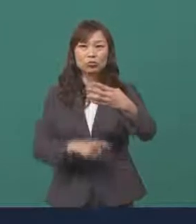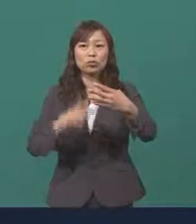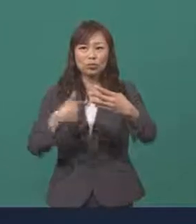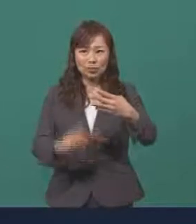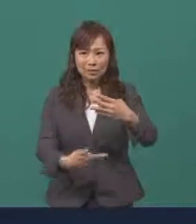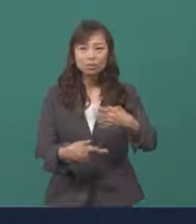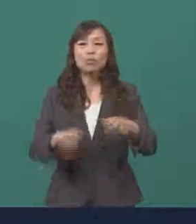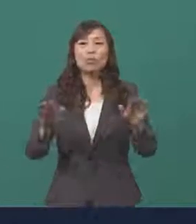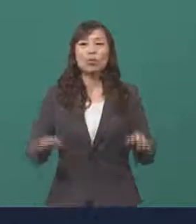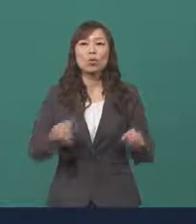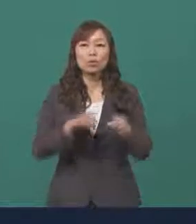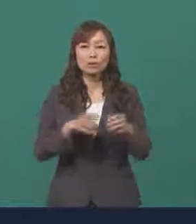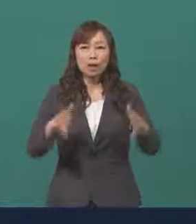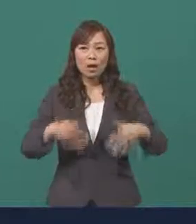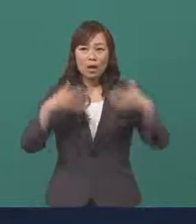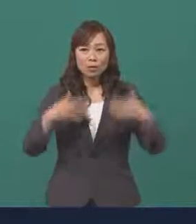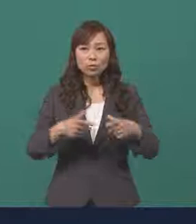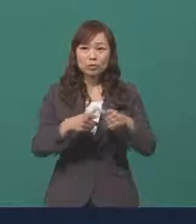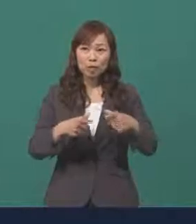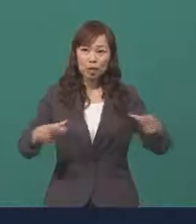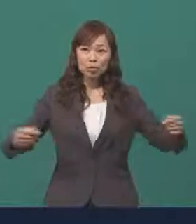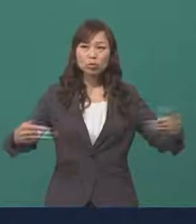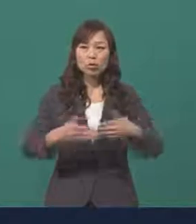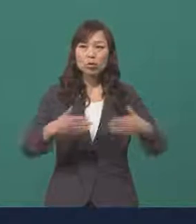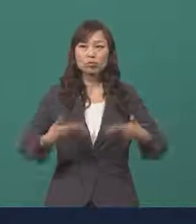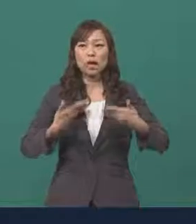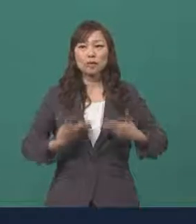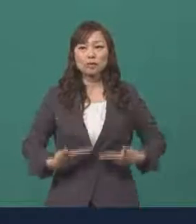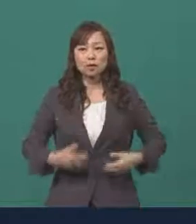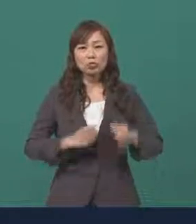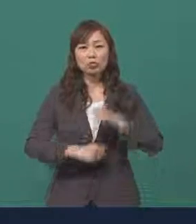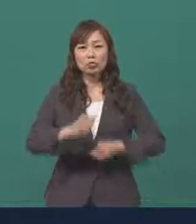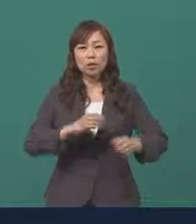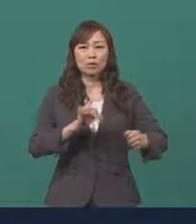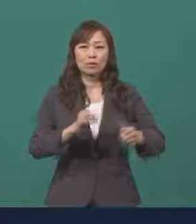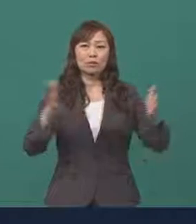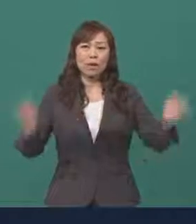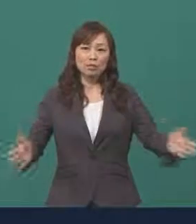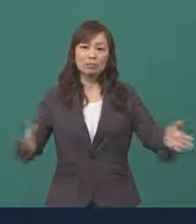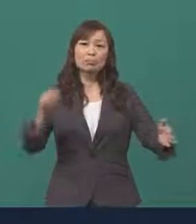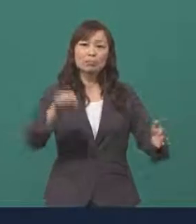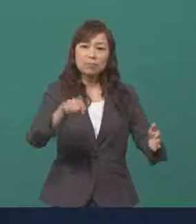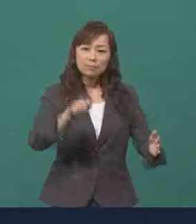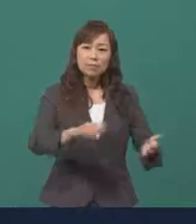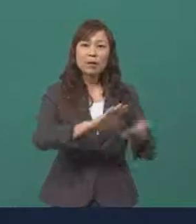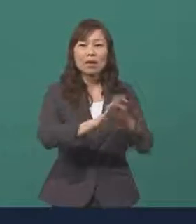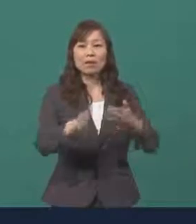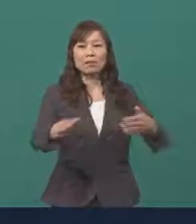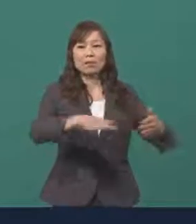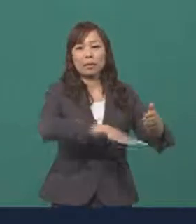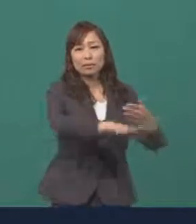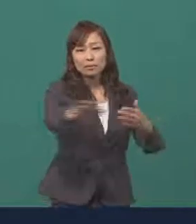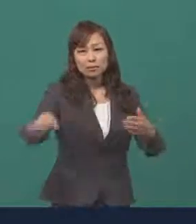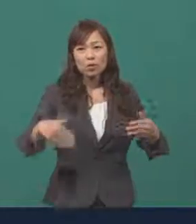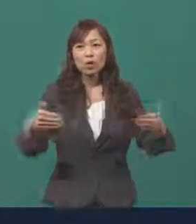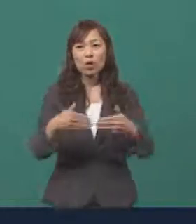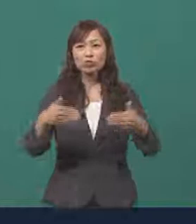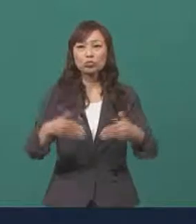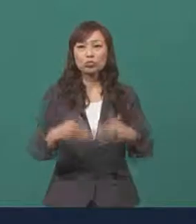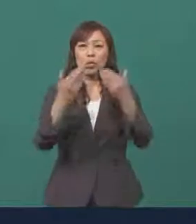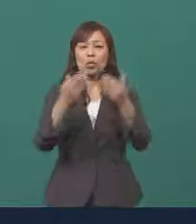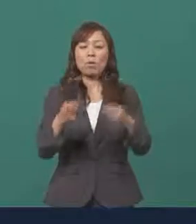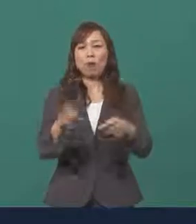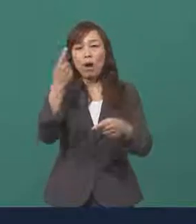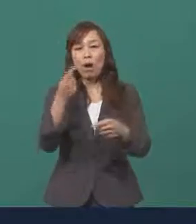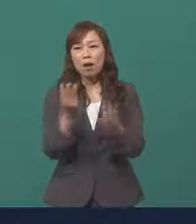16日、今年の春の全国交通安全運動期間中、県内で発生した